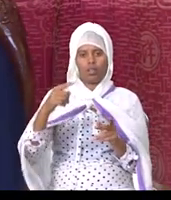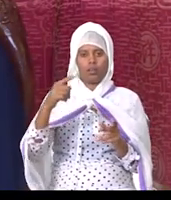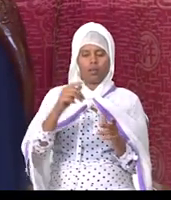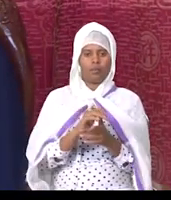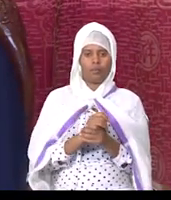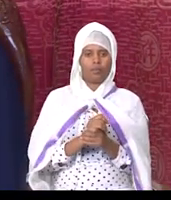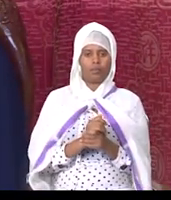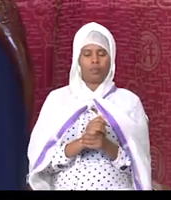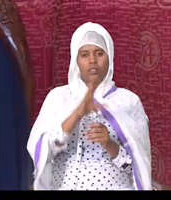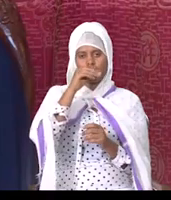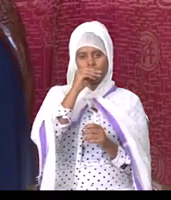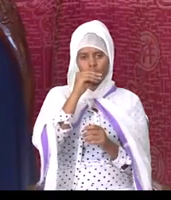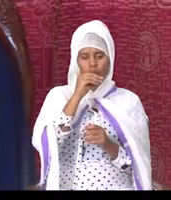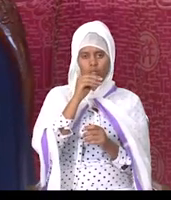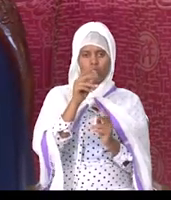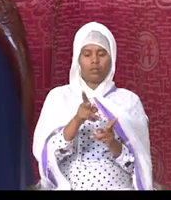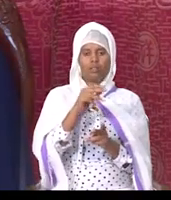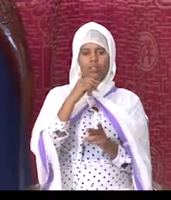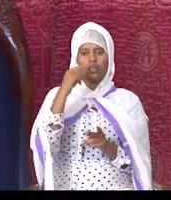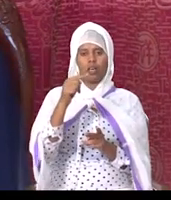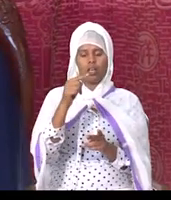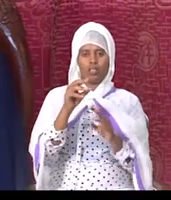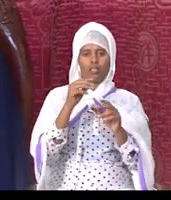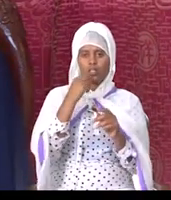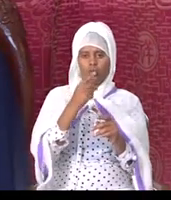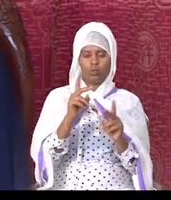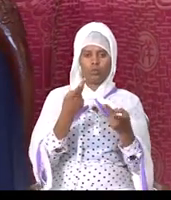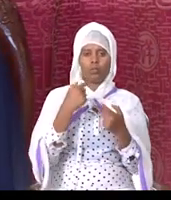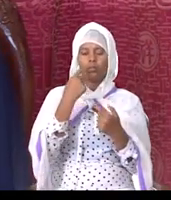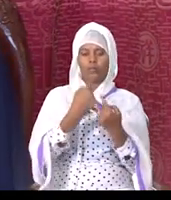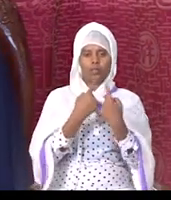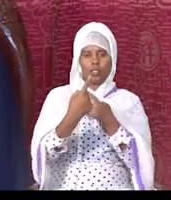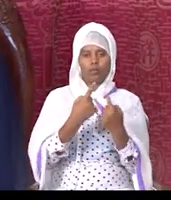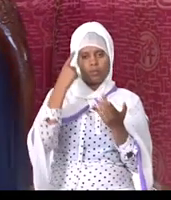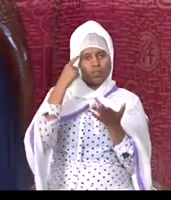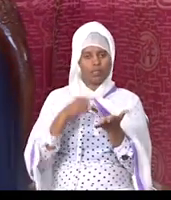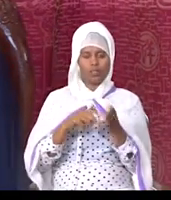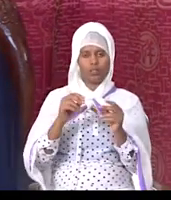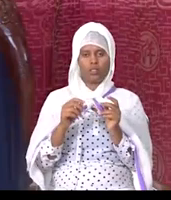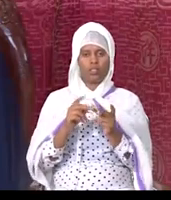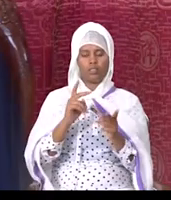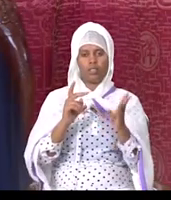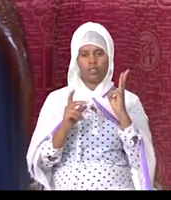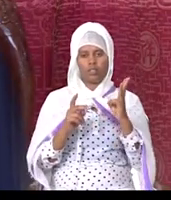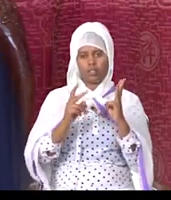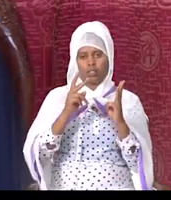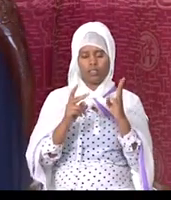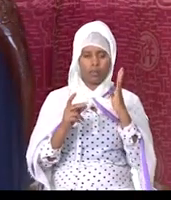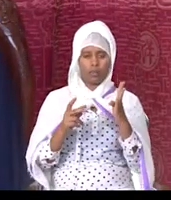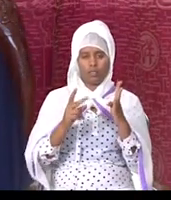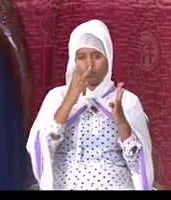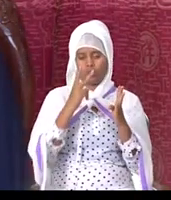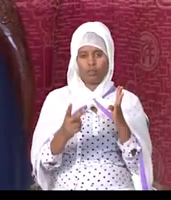እዚ ተናጊሩ ን ከዓ ነዚ ቃል እዚ ኢሉ ወይ ከዓ ብቓሉ ነጊሩ ማለት እዩ ሳልሳይ ንሪኦ ድማ